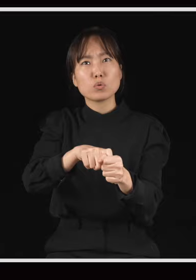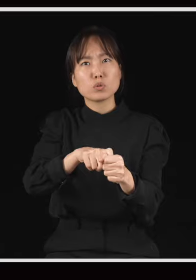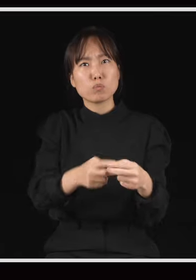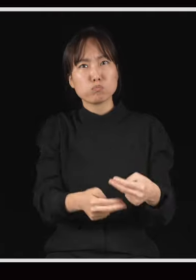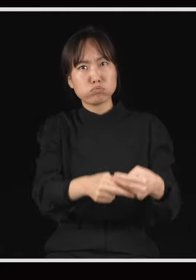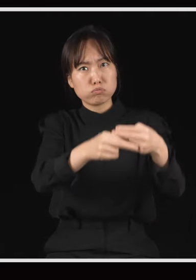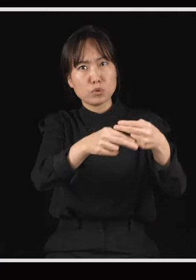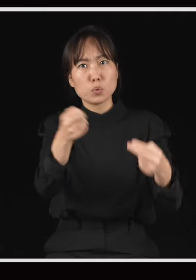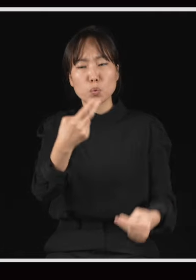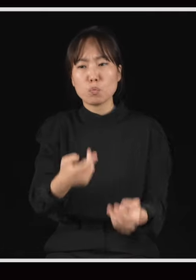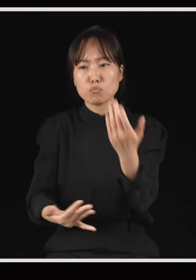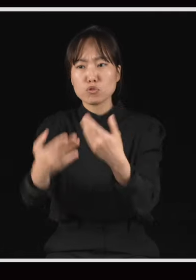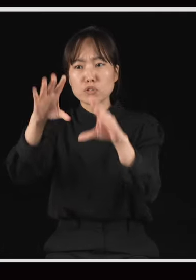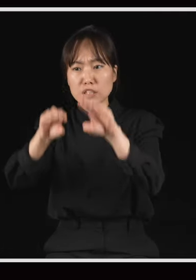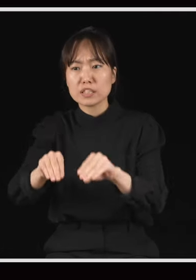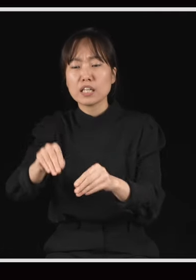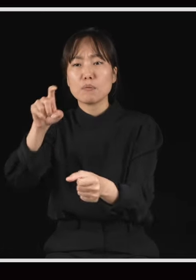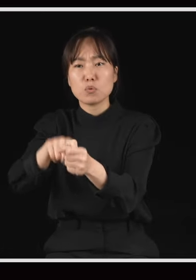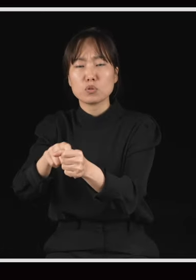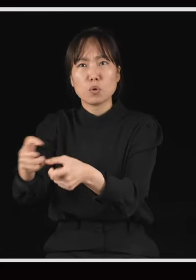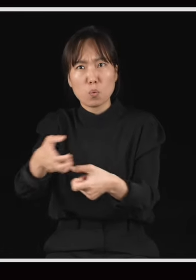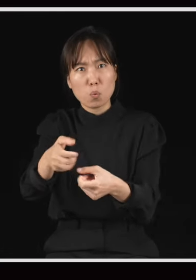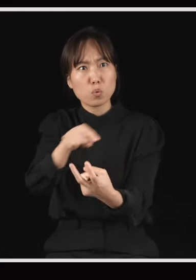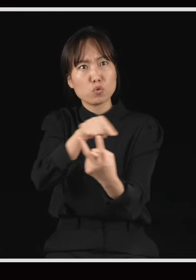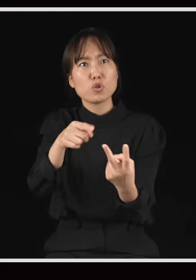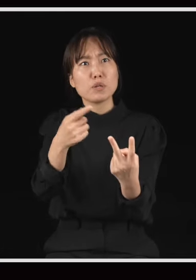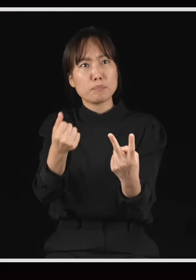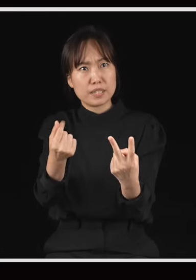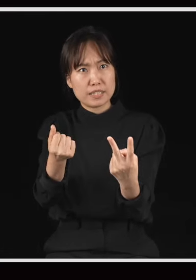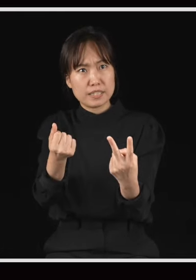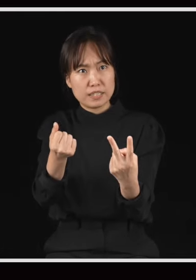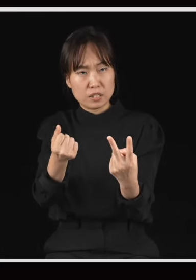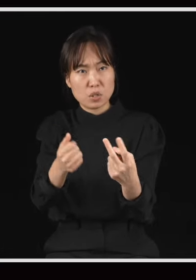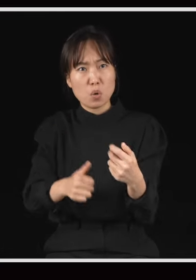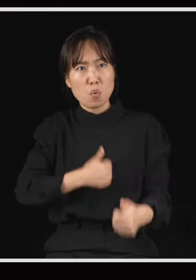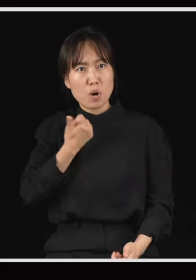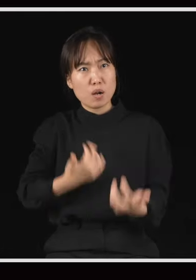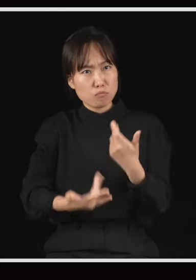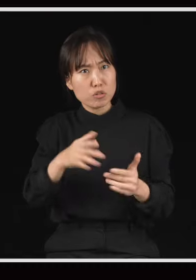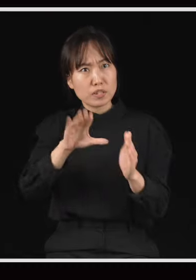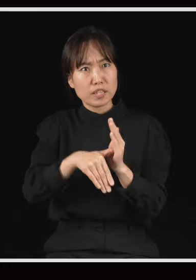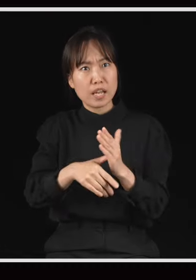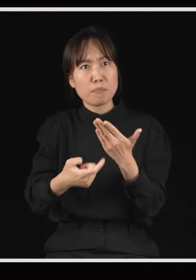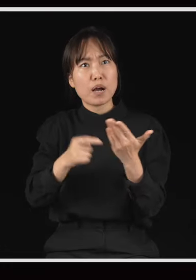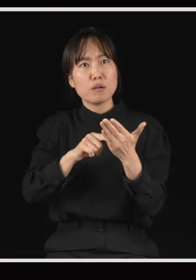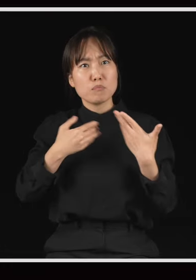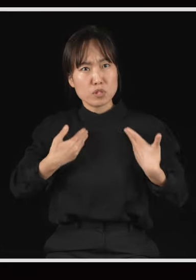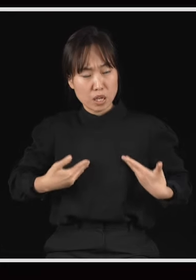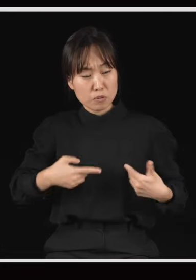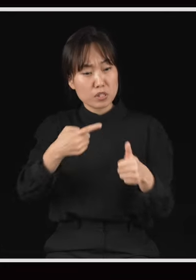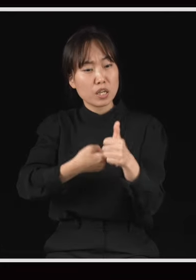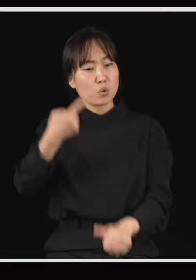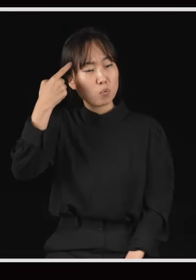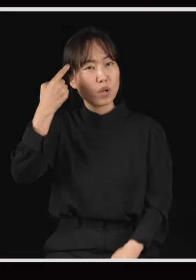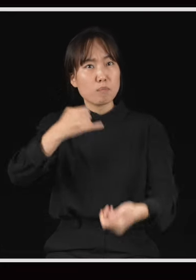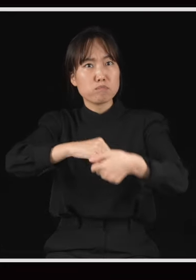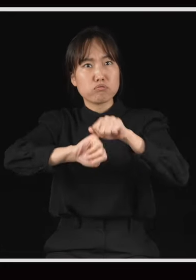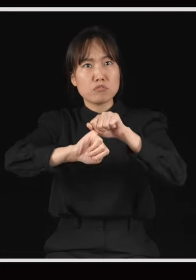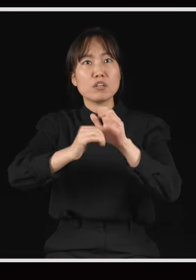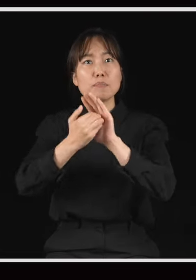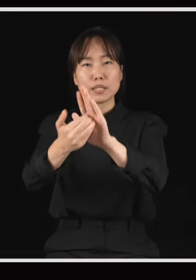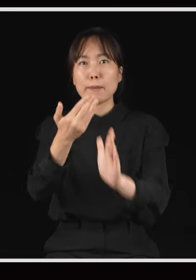끄는 효과도 있습니다. 그러니까 산불이 일단 나는데 그 산불을 진화하는 효과가 있습니다. 그렇게 하고 내 뇌 시스템을 이해를 하고요. 그